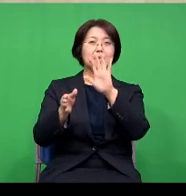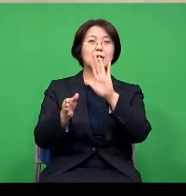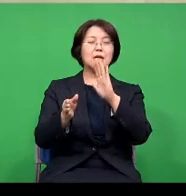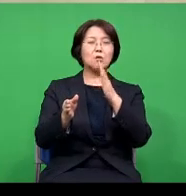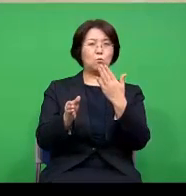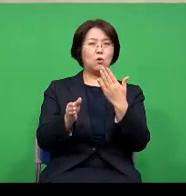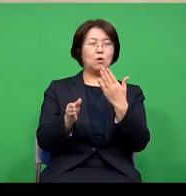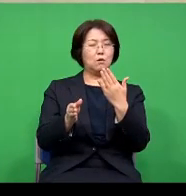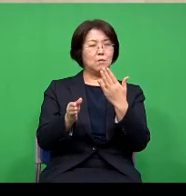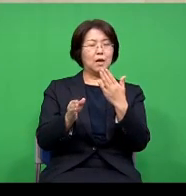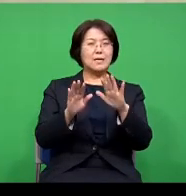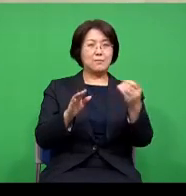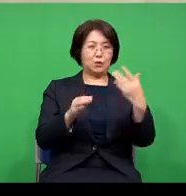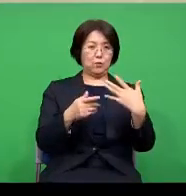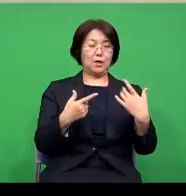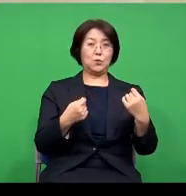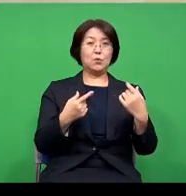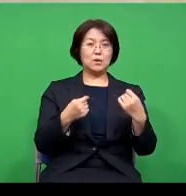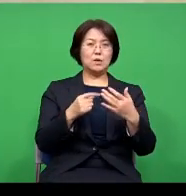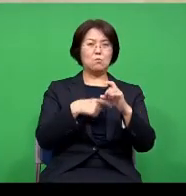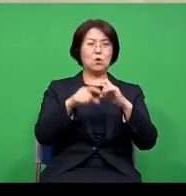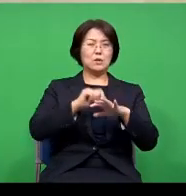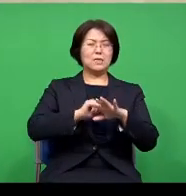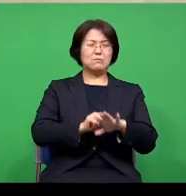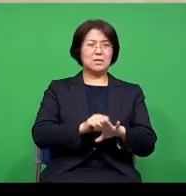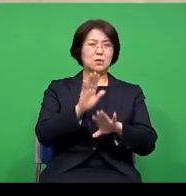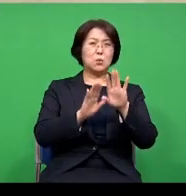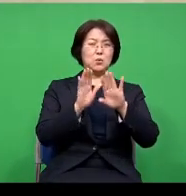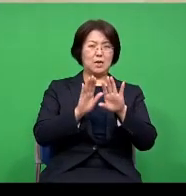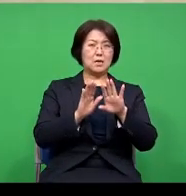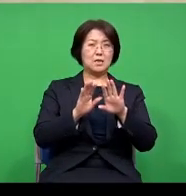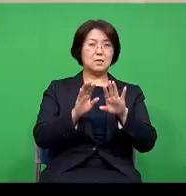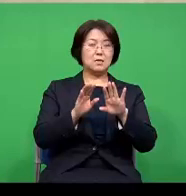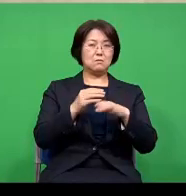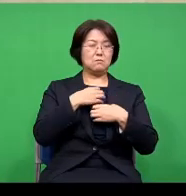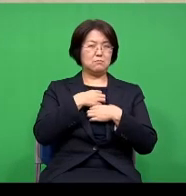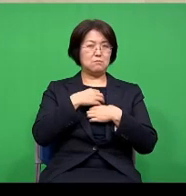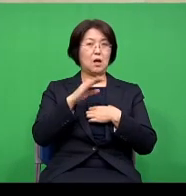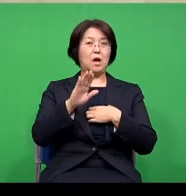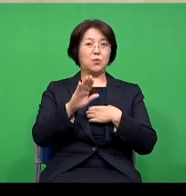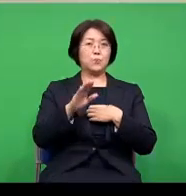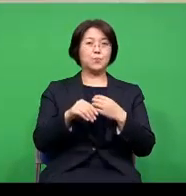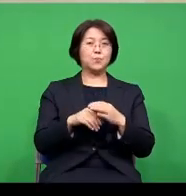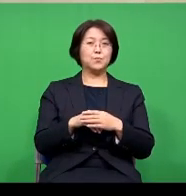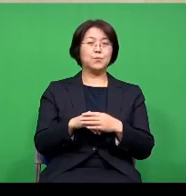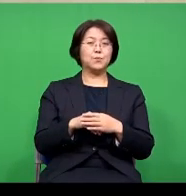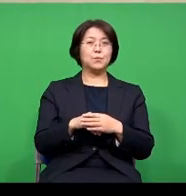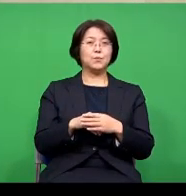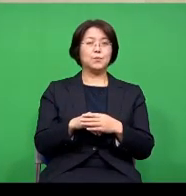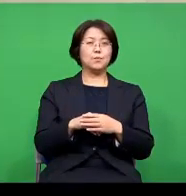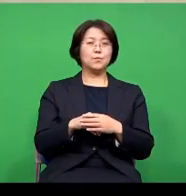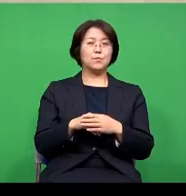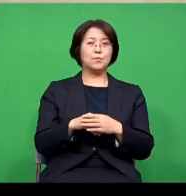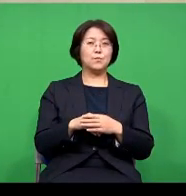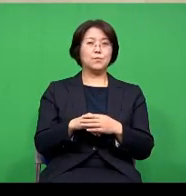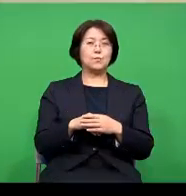いんですが、お話のようにもっと厳しくなった場合どうするかということは当然あり得るわけで、ただ